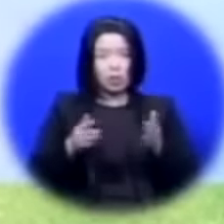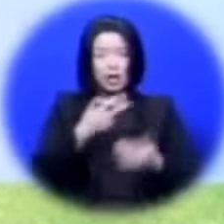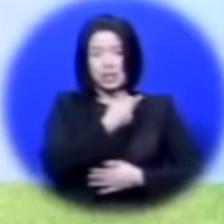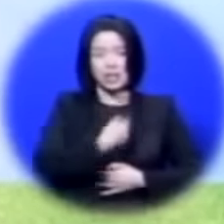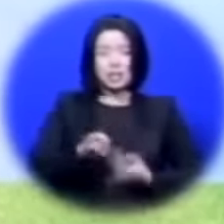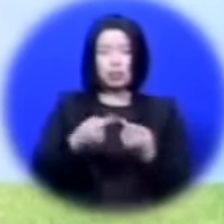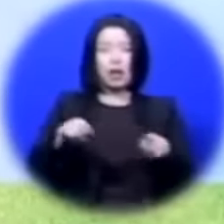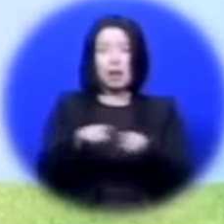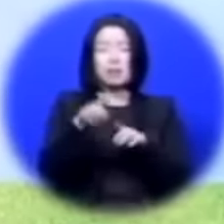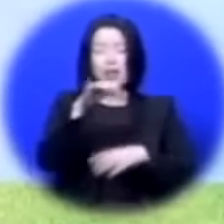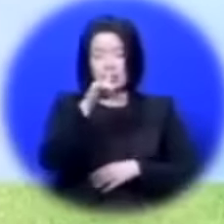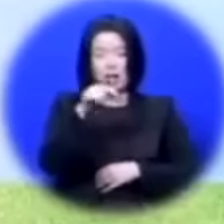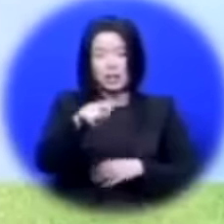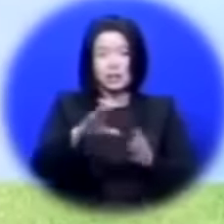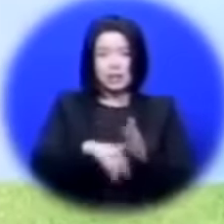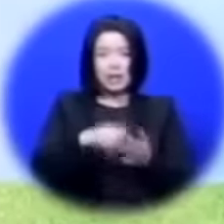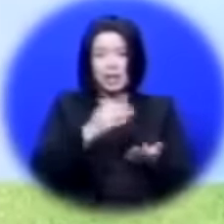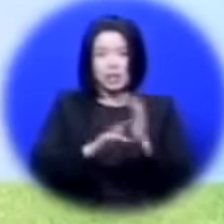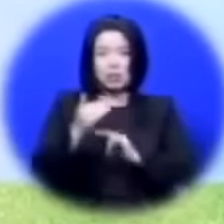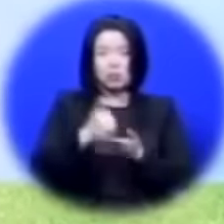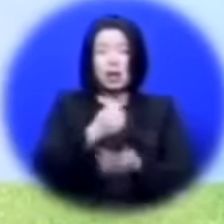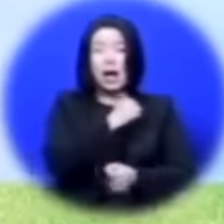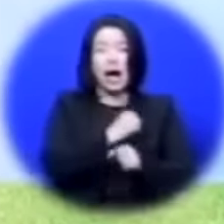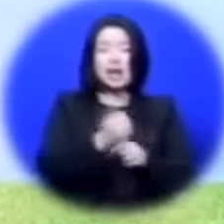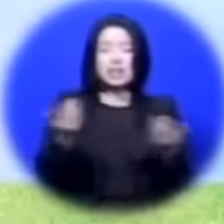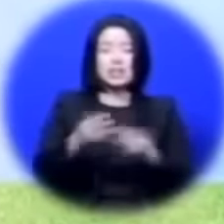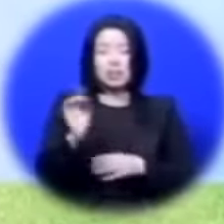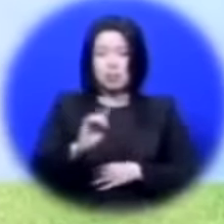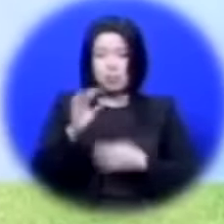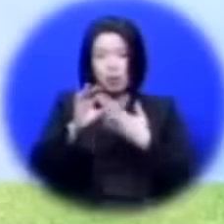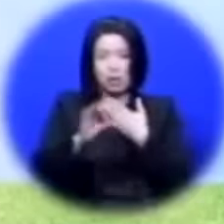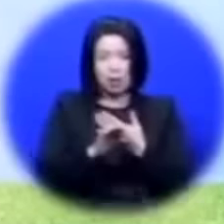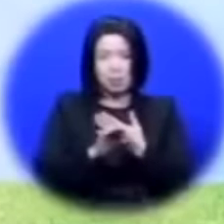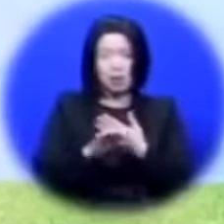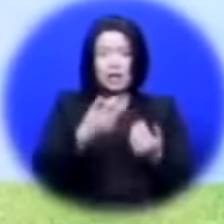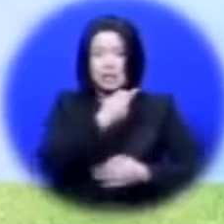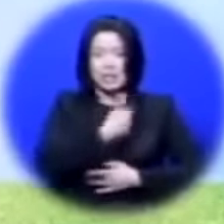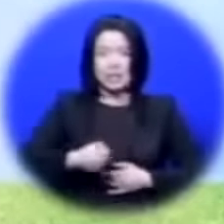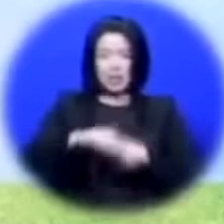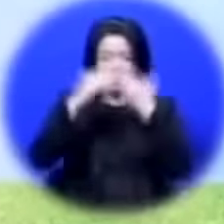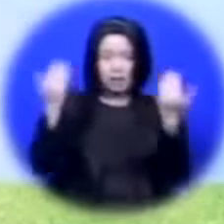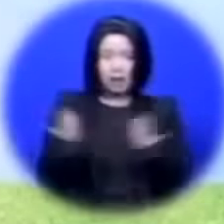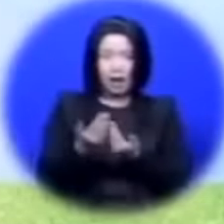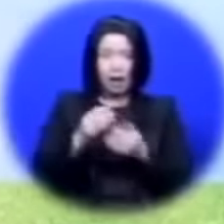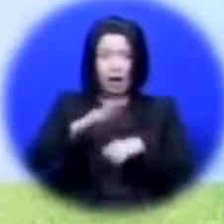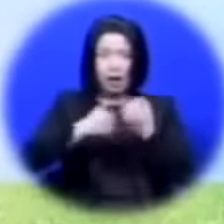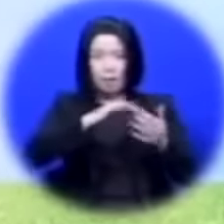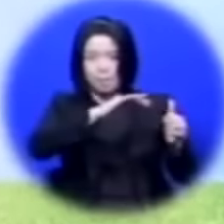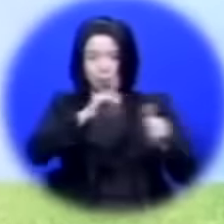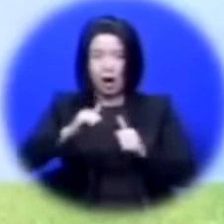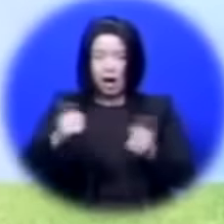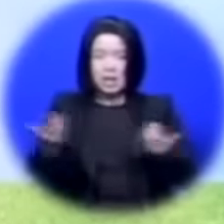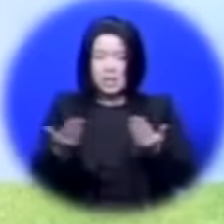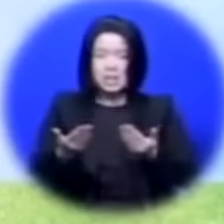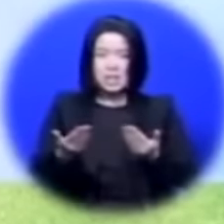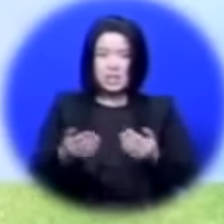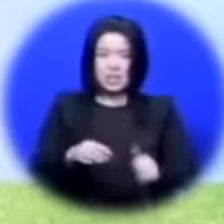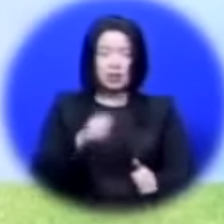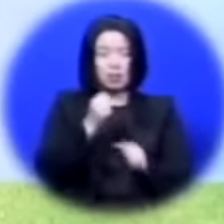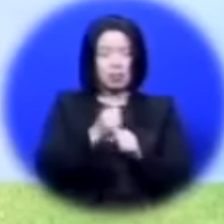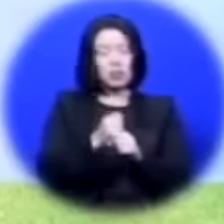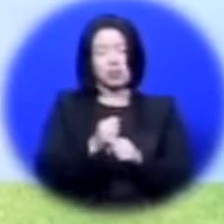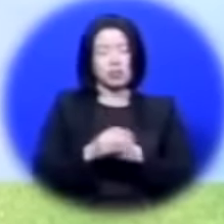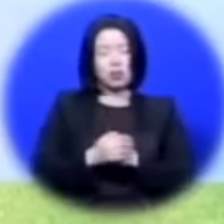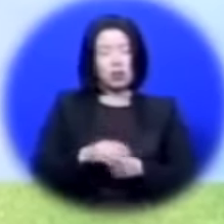있었습니다 그때 예수님이 하신 일이 뭐냐면 제자들을 다 사명자로 일깨우는 일을 하셨어요